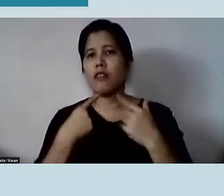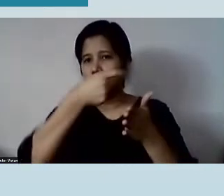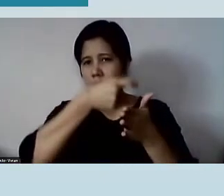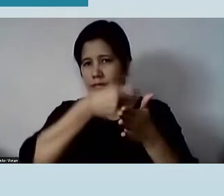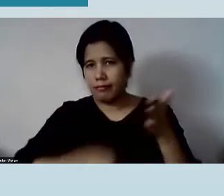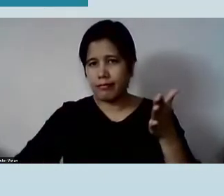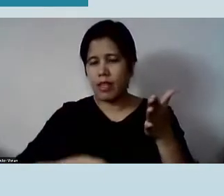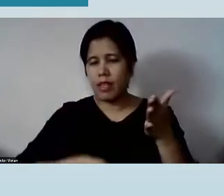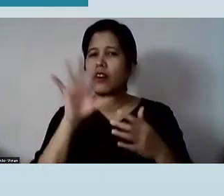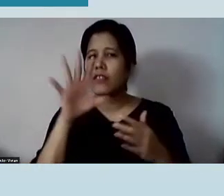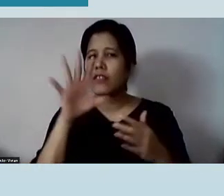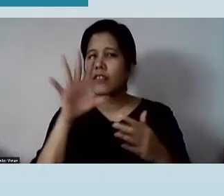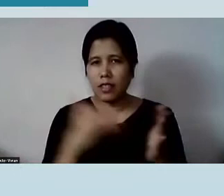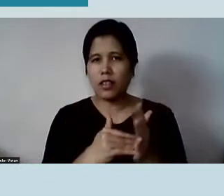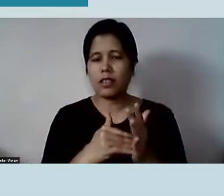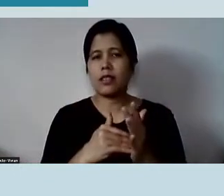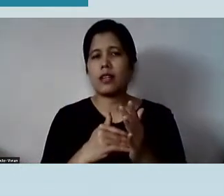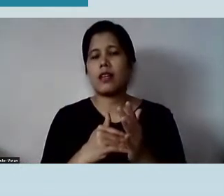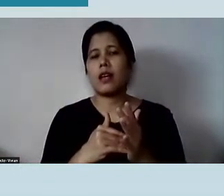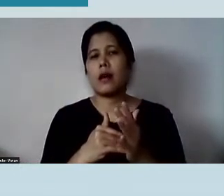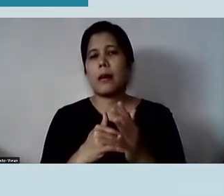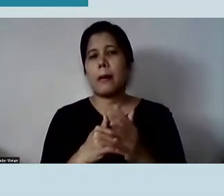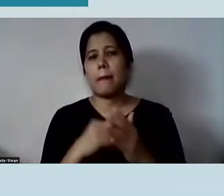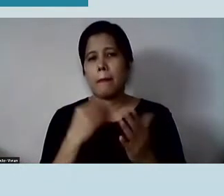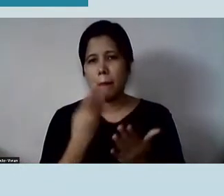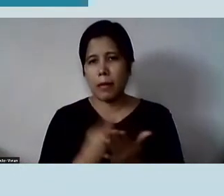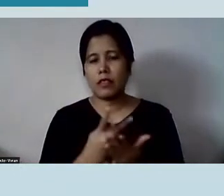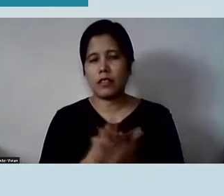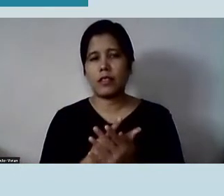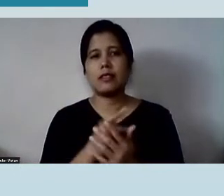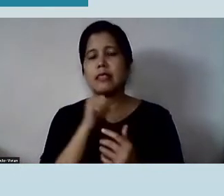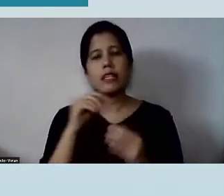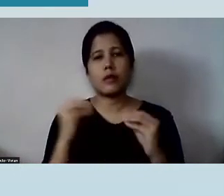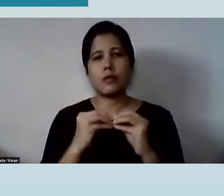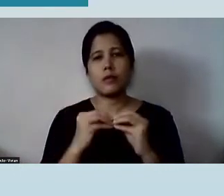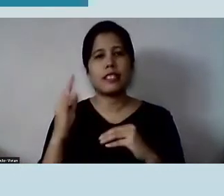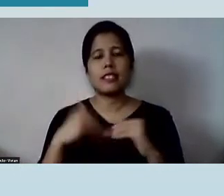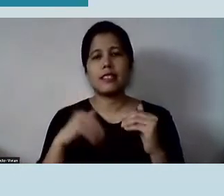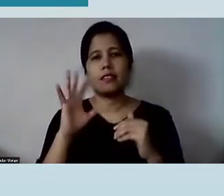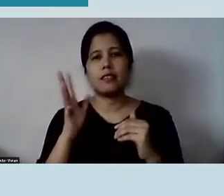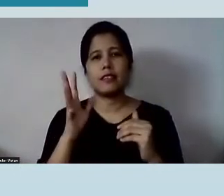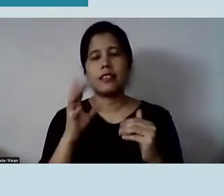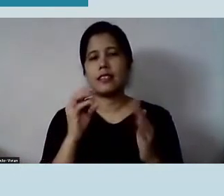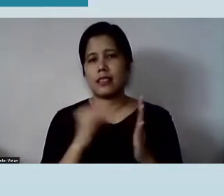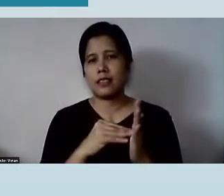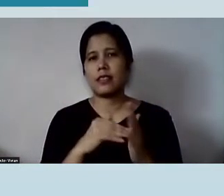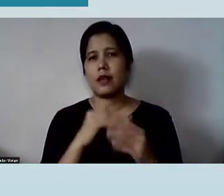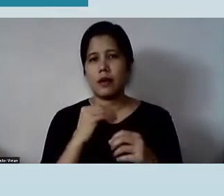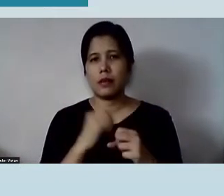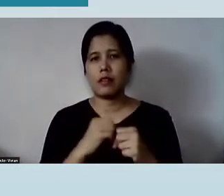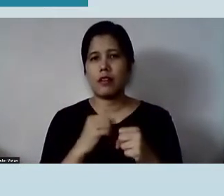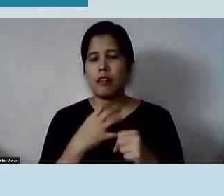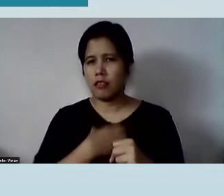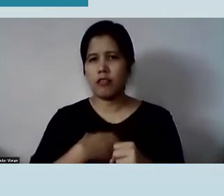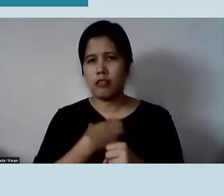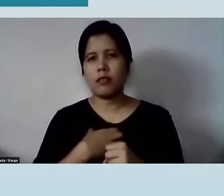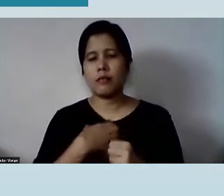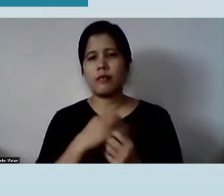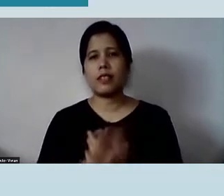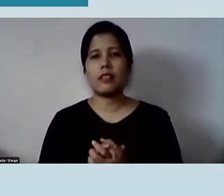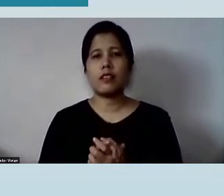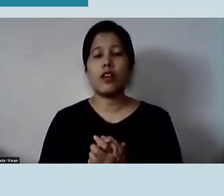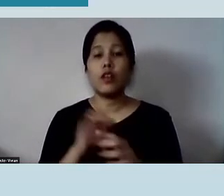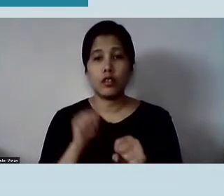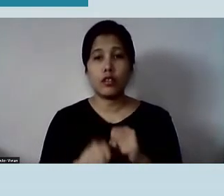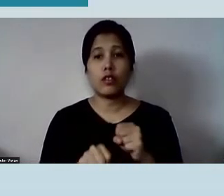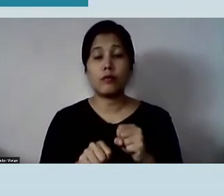5,000 pesos but not more than 50,000 pesos. Pag may nag-complaint, lalo na yung establishment magko-complaint sa inyo. No? So,